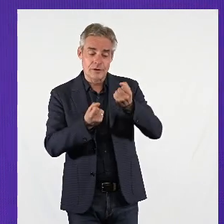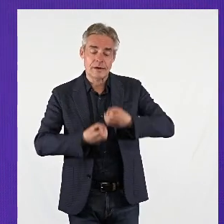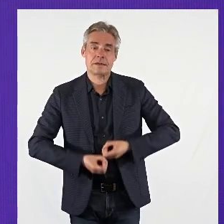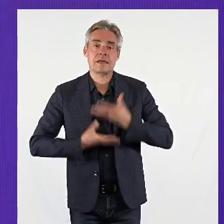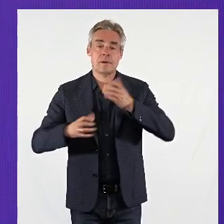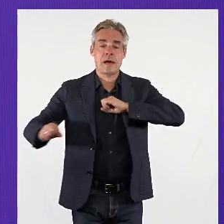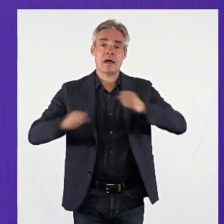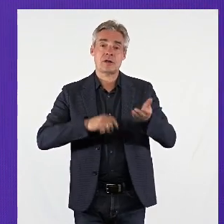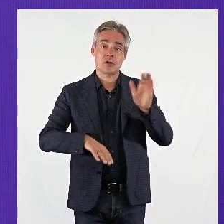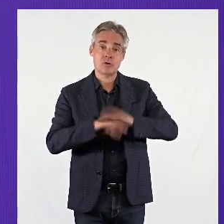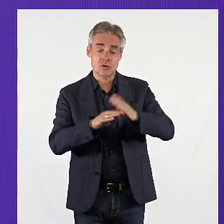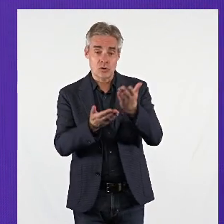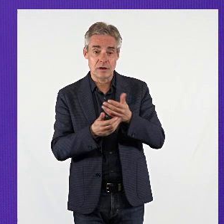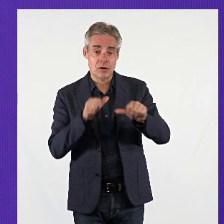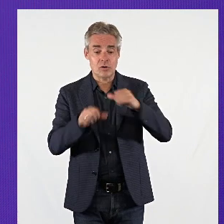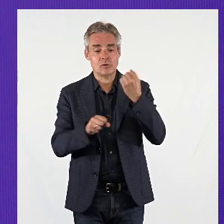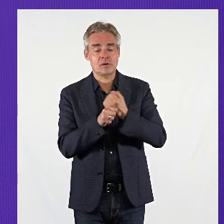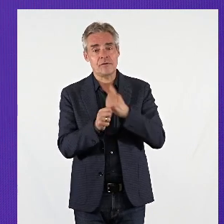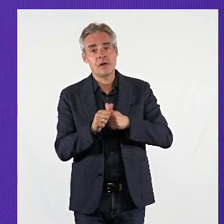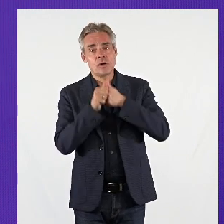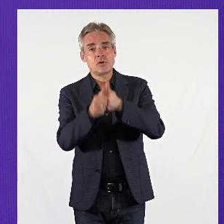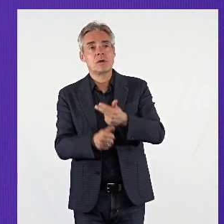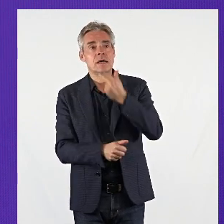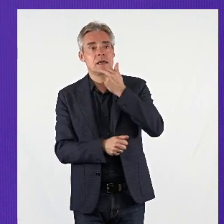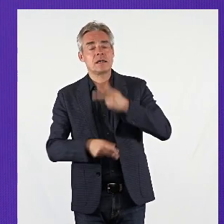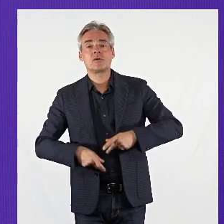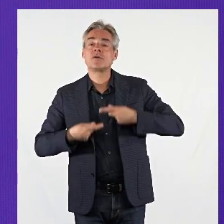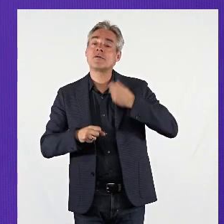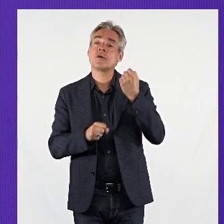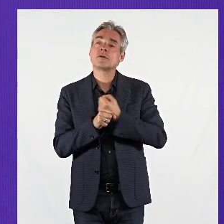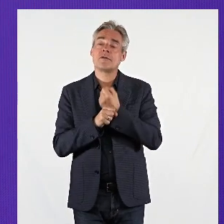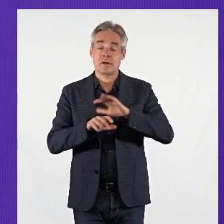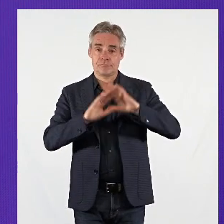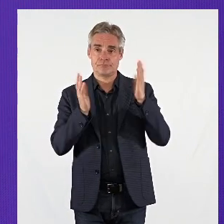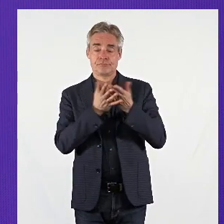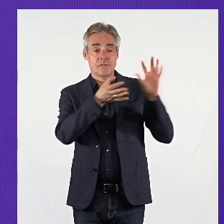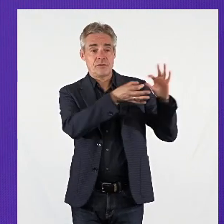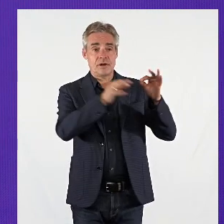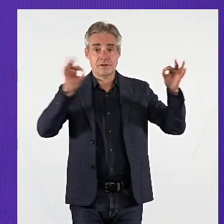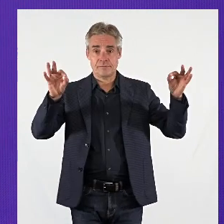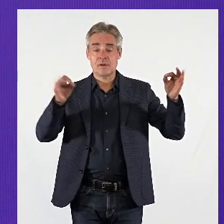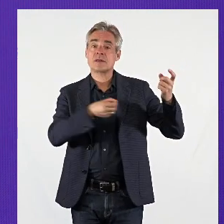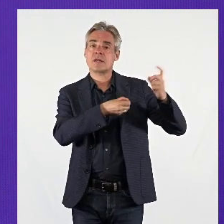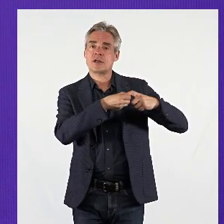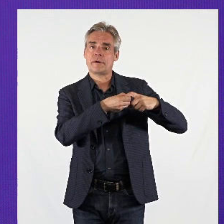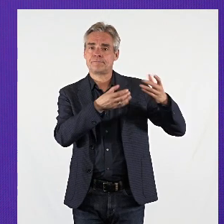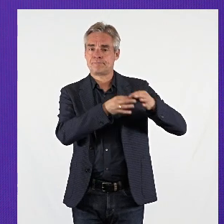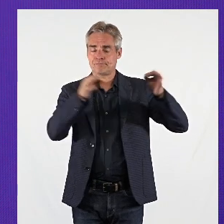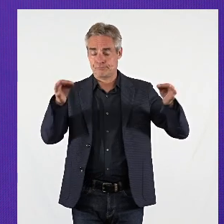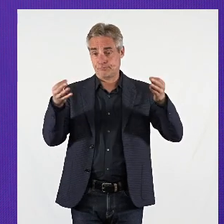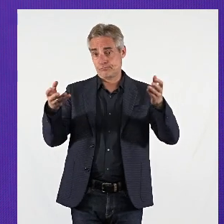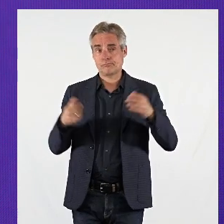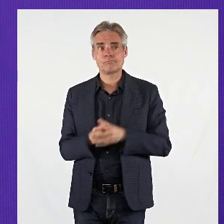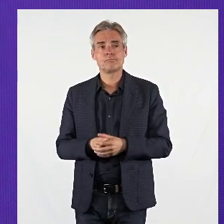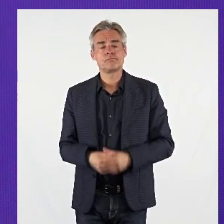sur celui-ci détermine la qualité de vie au travail. Et donc, on voit là qu'on est devant,